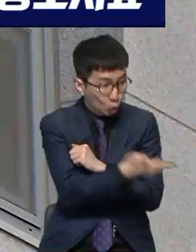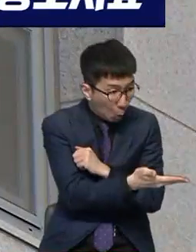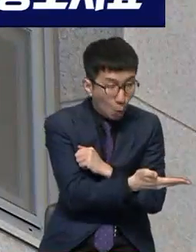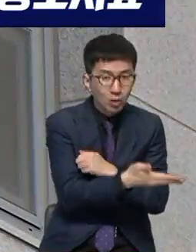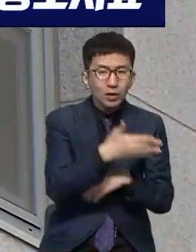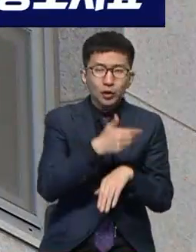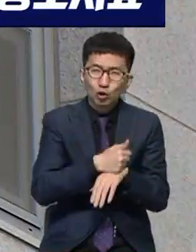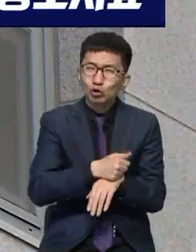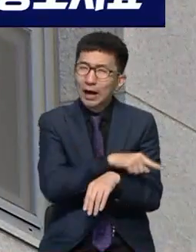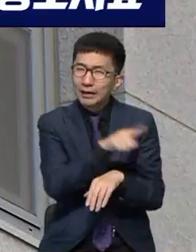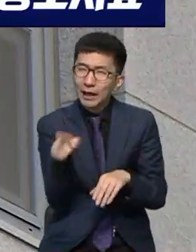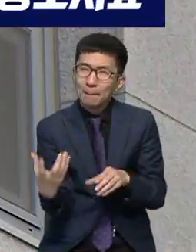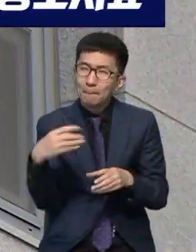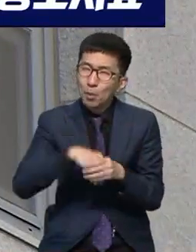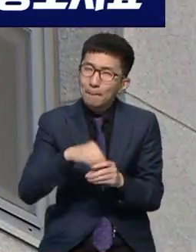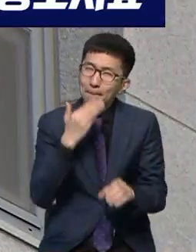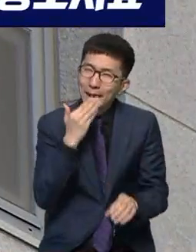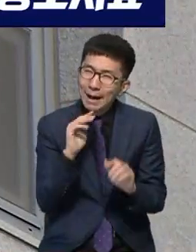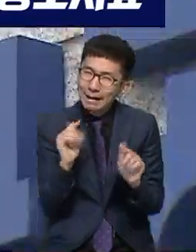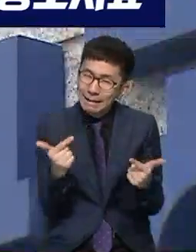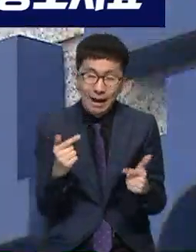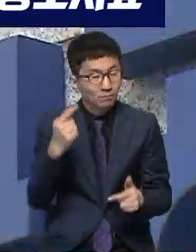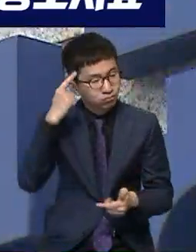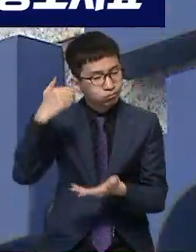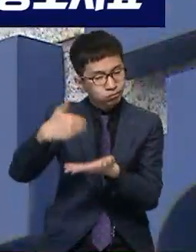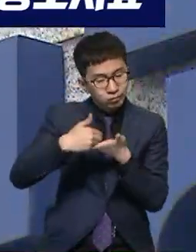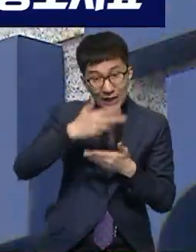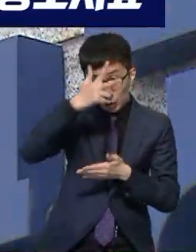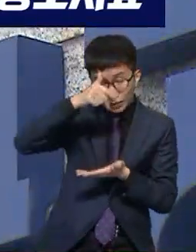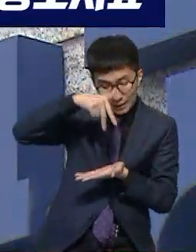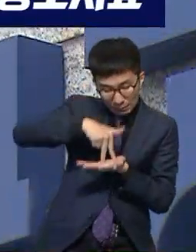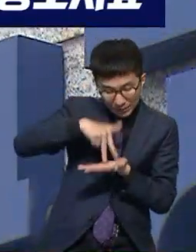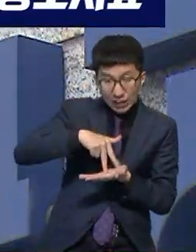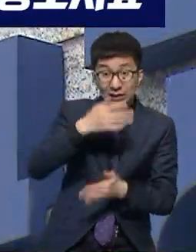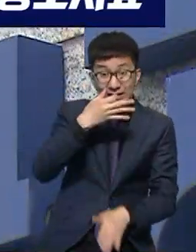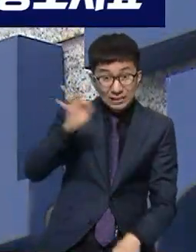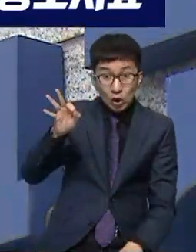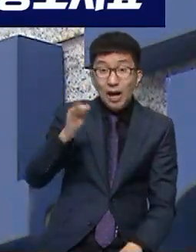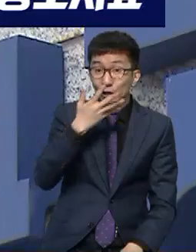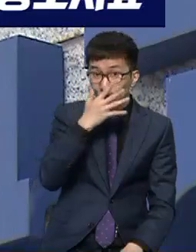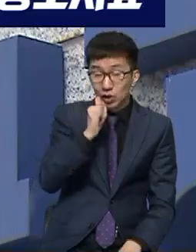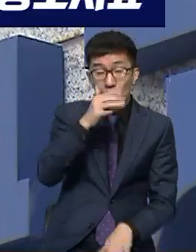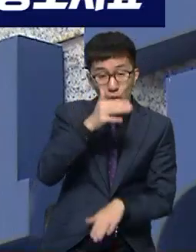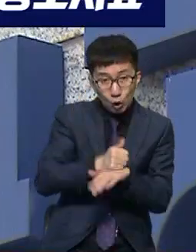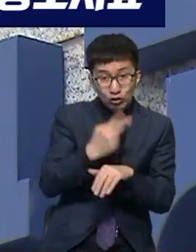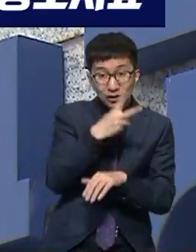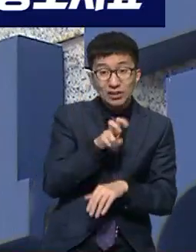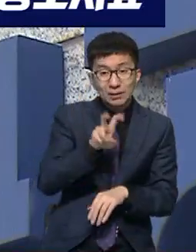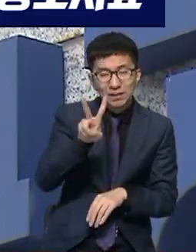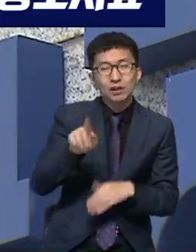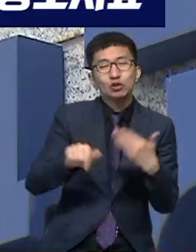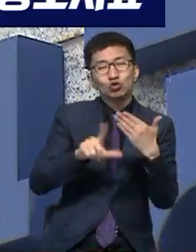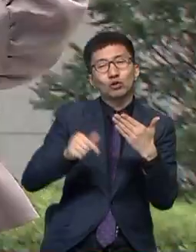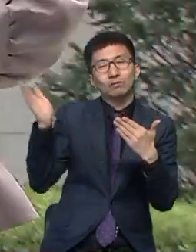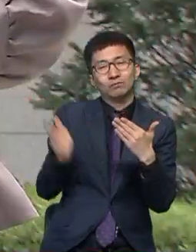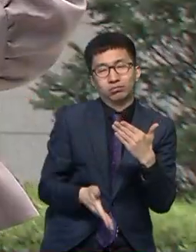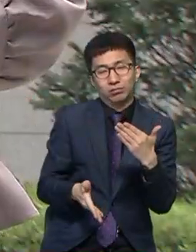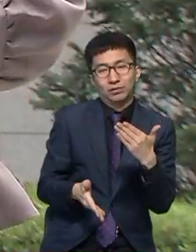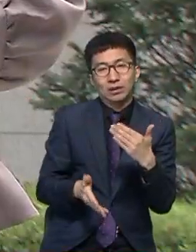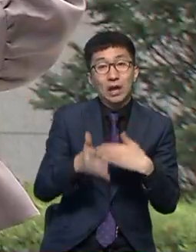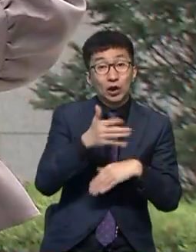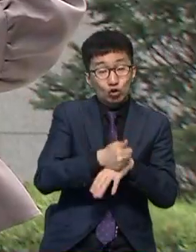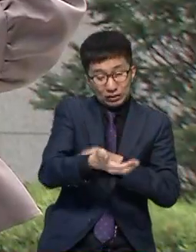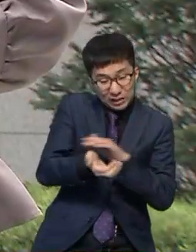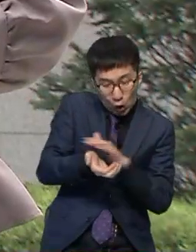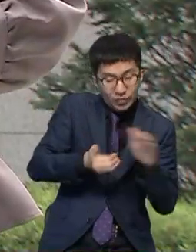주장하고 있는데 경찰이 이를 받아들일 경우 공소시효는 다음 달 말이라 그 전에 소환 조사가 이뤄질 수 있습니다.